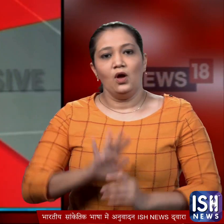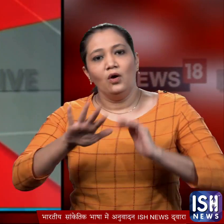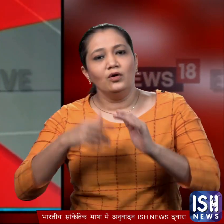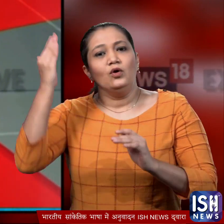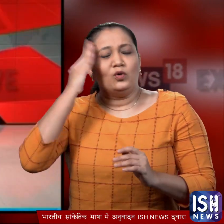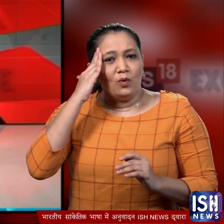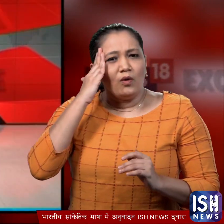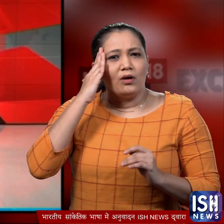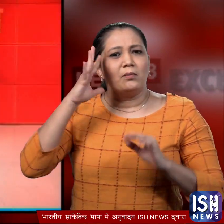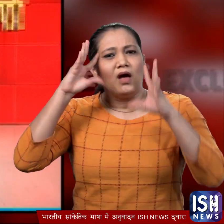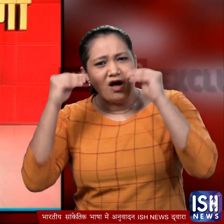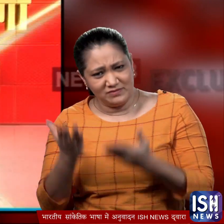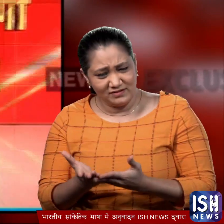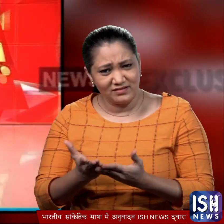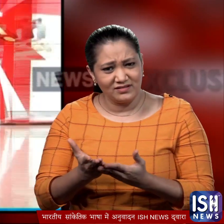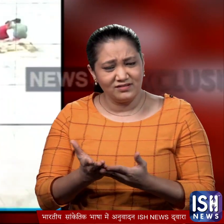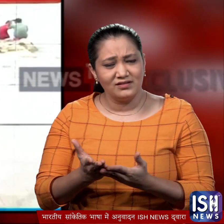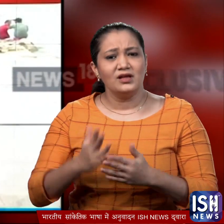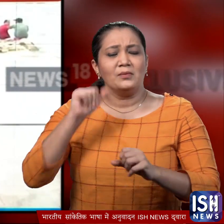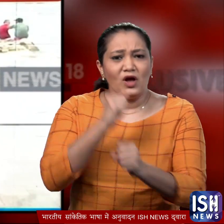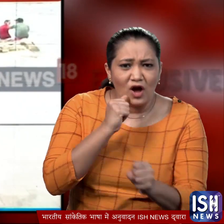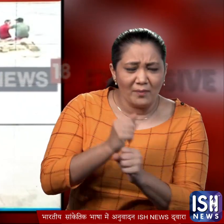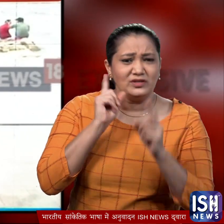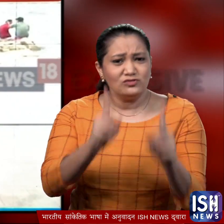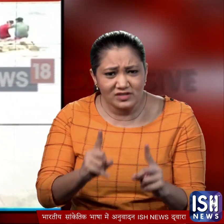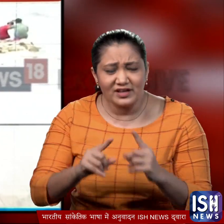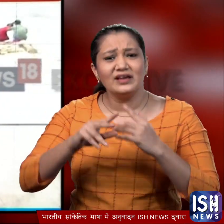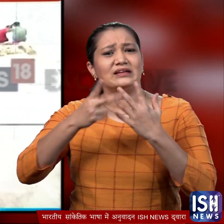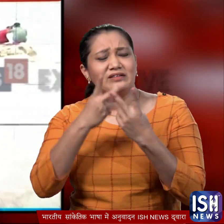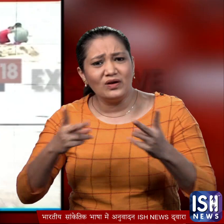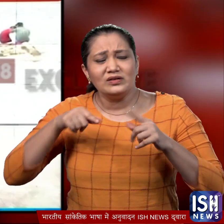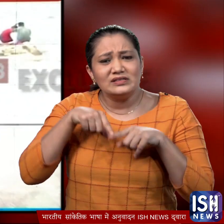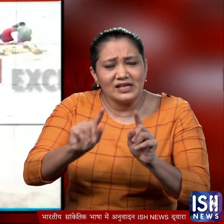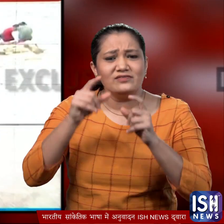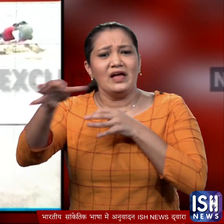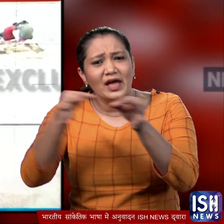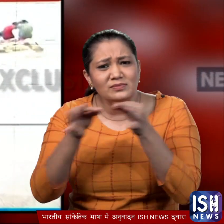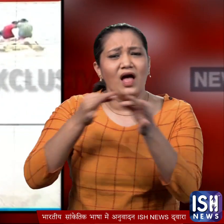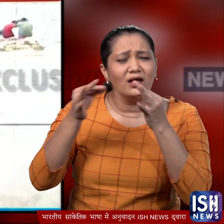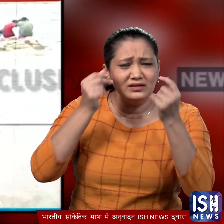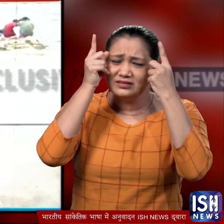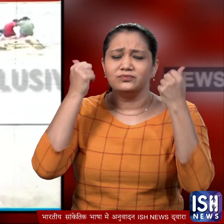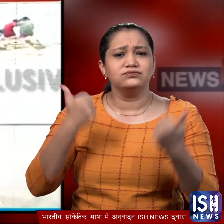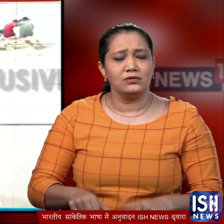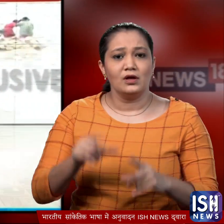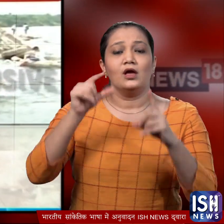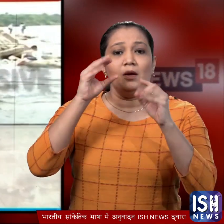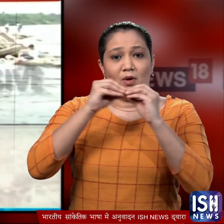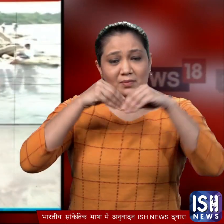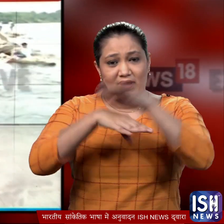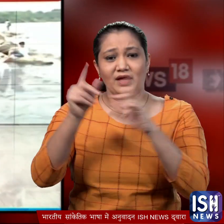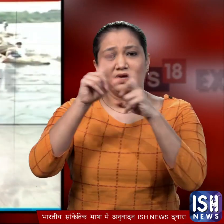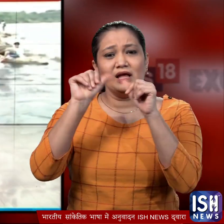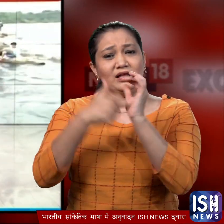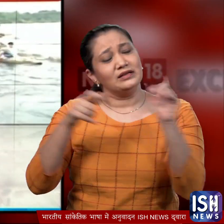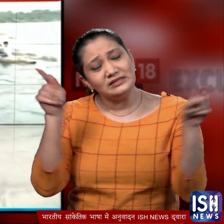सब जानते हुए अनजान बन रहे हैं। तभी तो उन पर न तो सरकार की सख्ती का असर होता नजर आया और न ही समझाने बुझाने का। मुंबई की दादर मार्केट तो